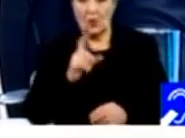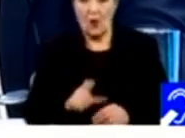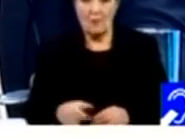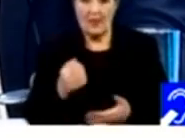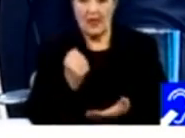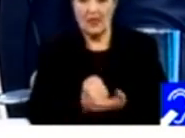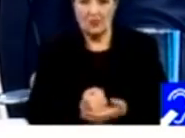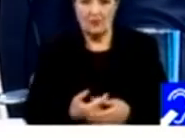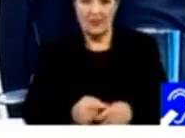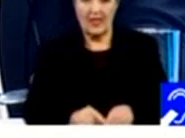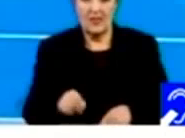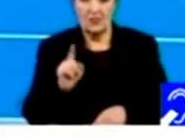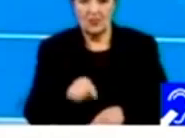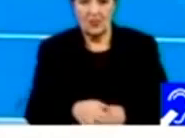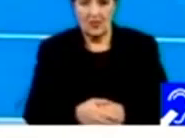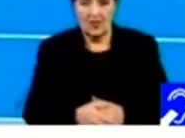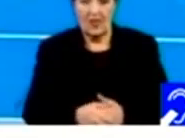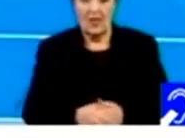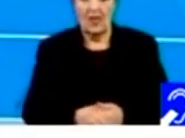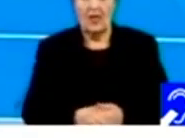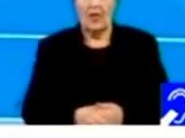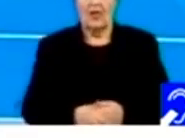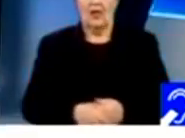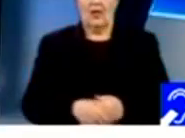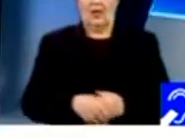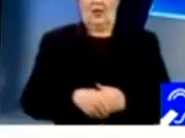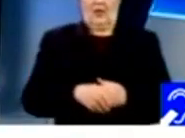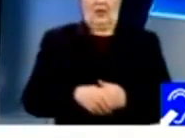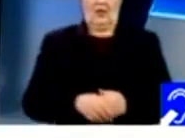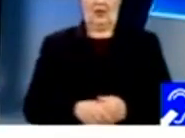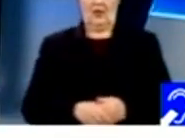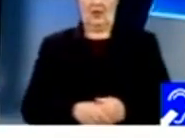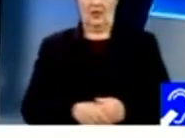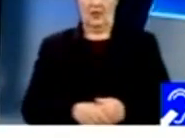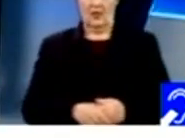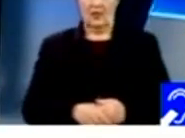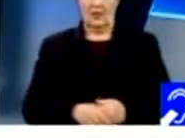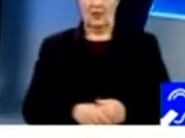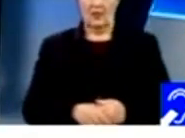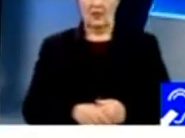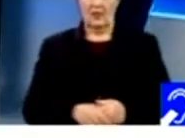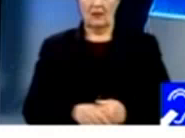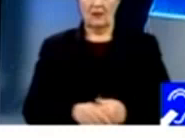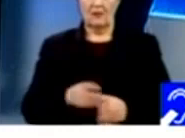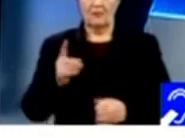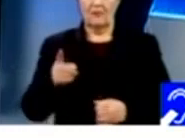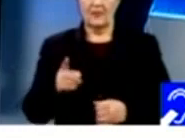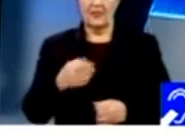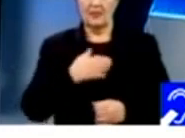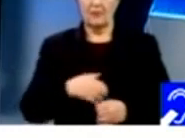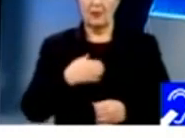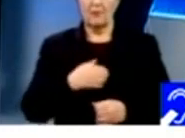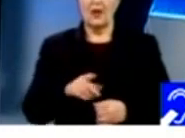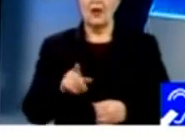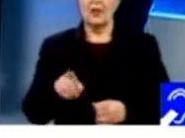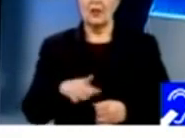aștepta și de la Vă rămas un minut, aceeași întrebare de la municipiu. Dumneavoastră un pic reformulată, domnule Anastase, promiteți că nu veți promova dacă ajungeți primar